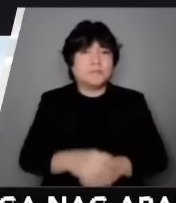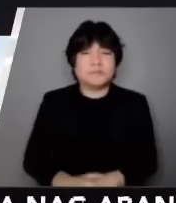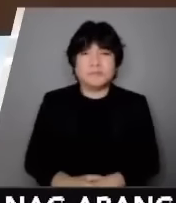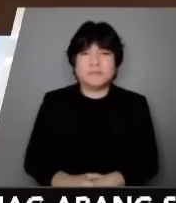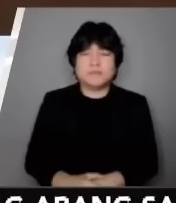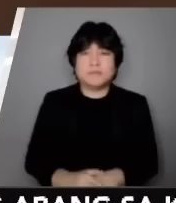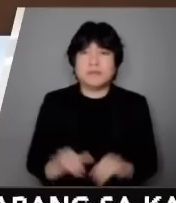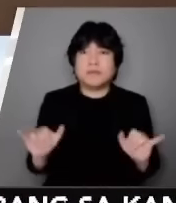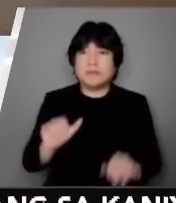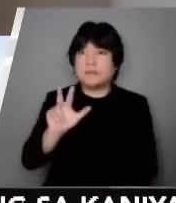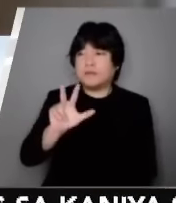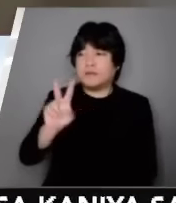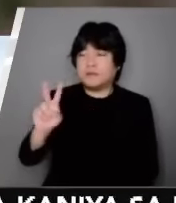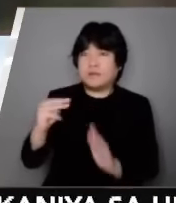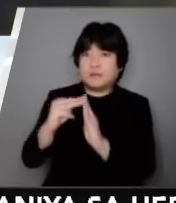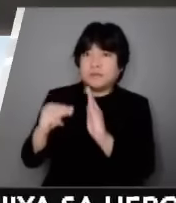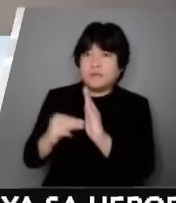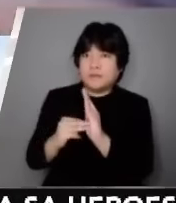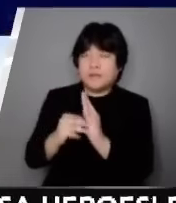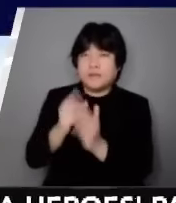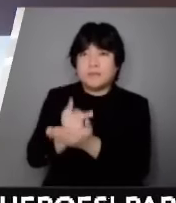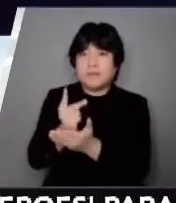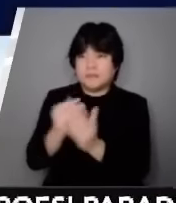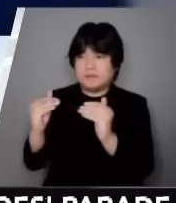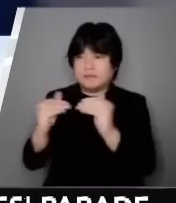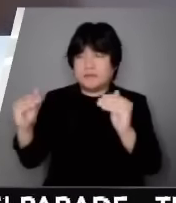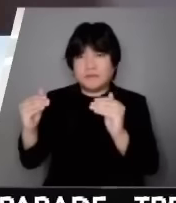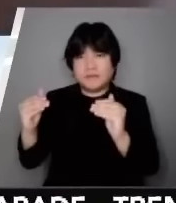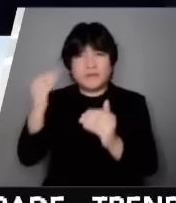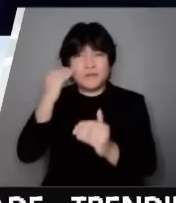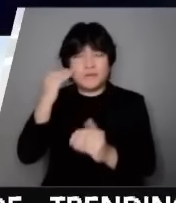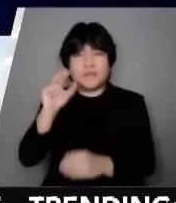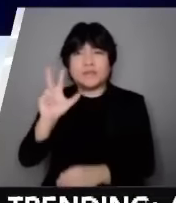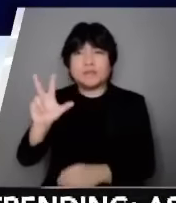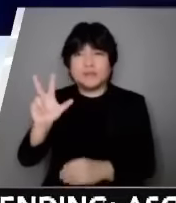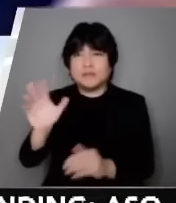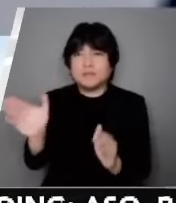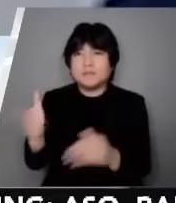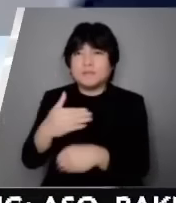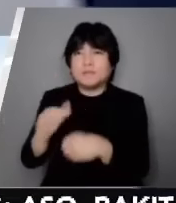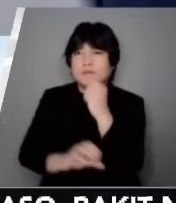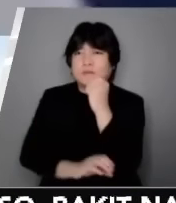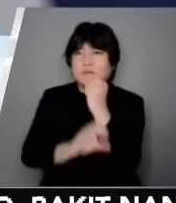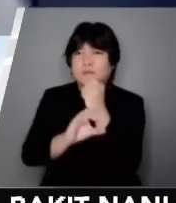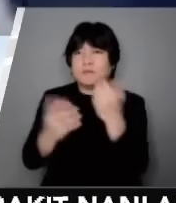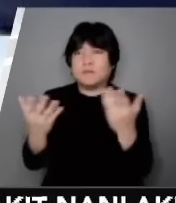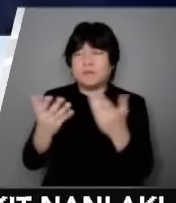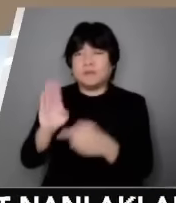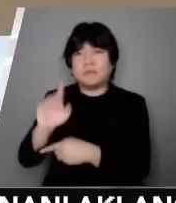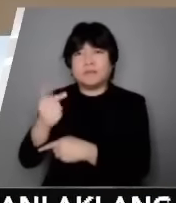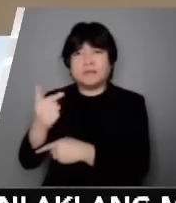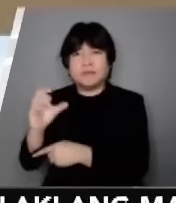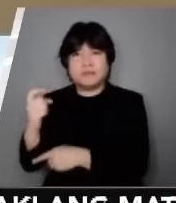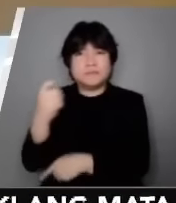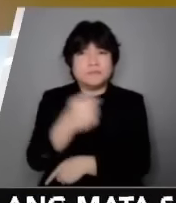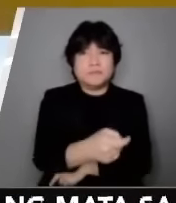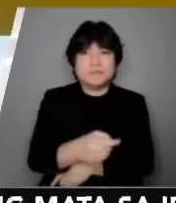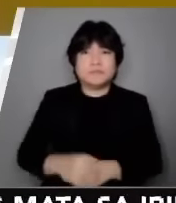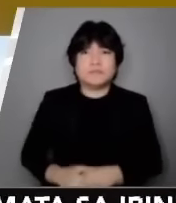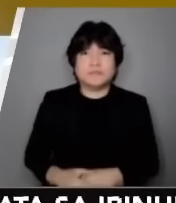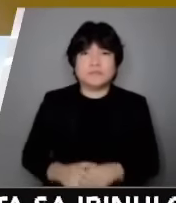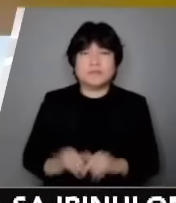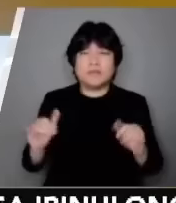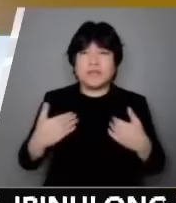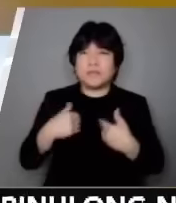32 million peso worth na fully furnished 3-bedroom condo unit sa BGC. Niregaluan din siya ng art piece at